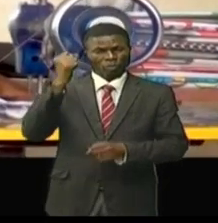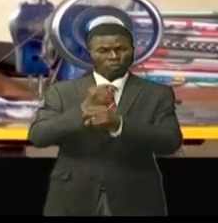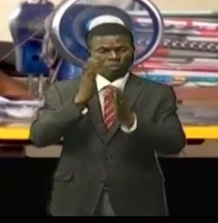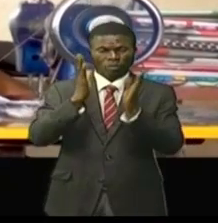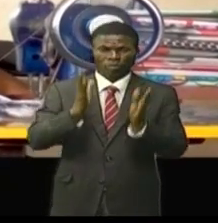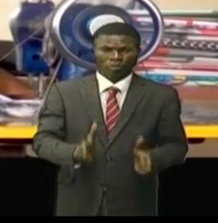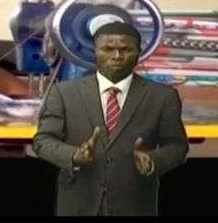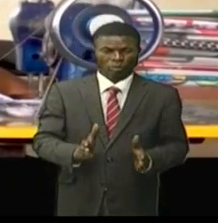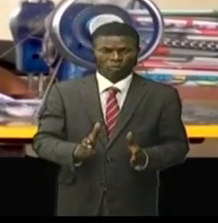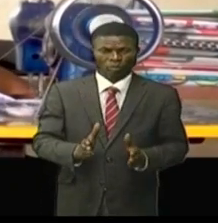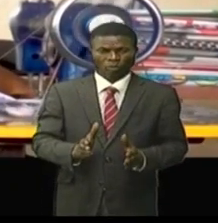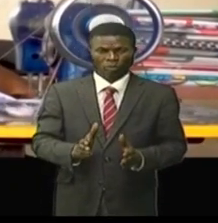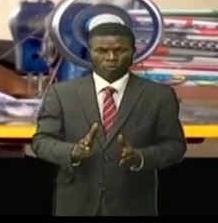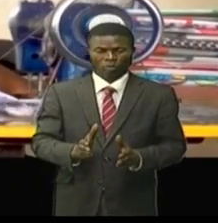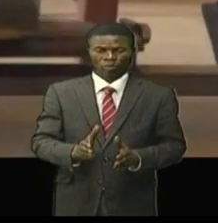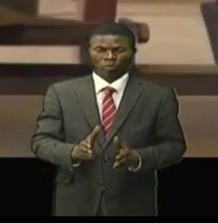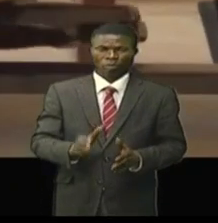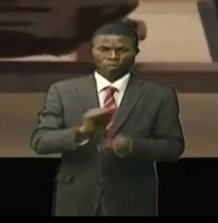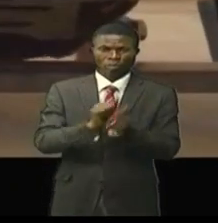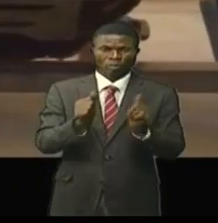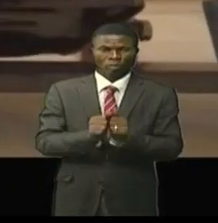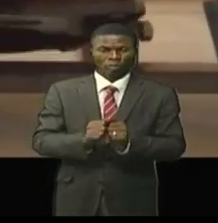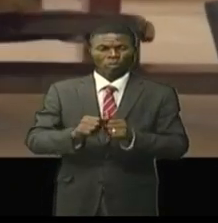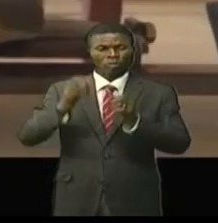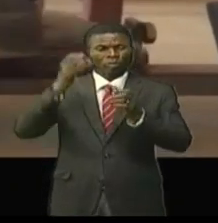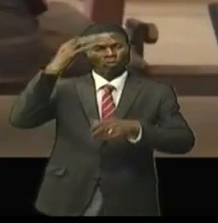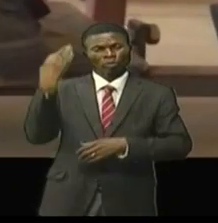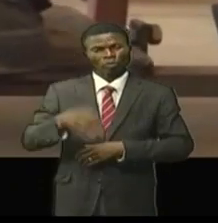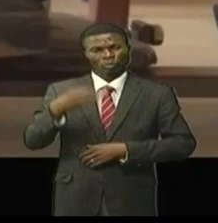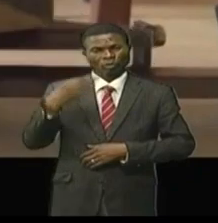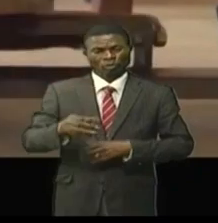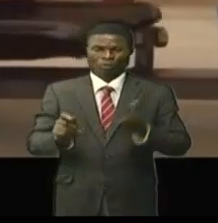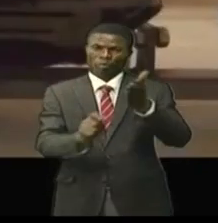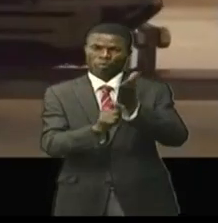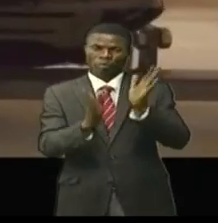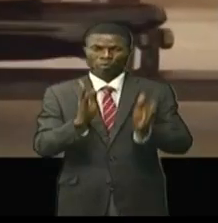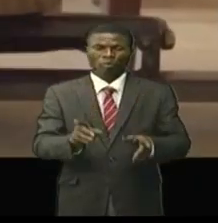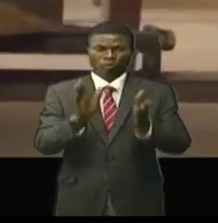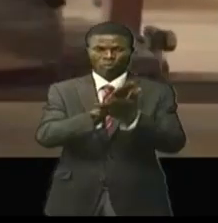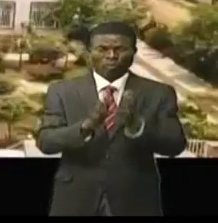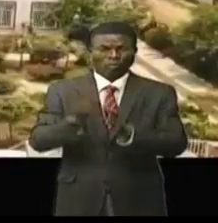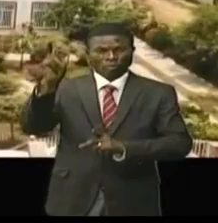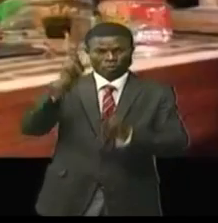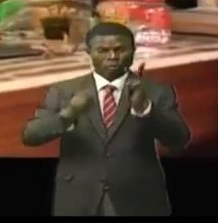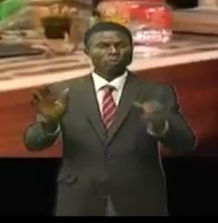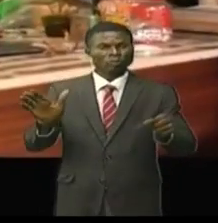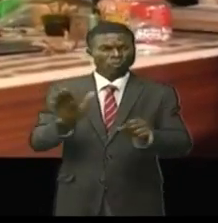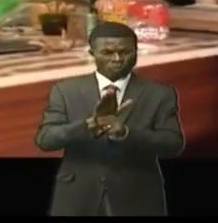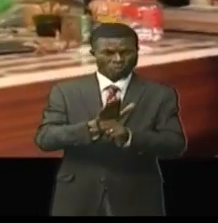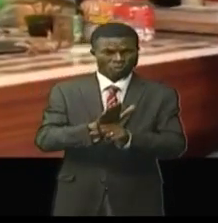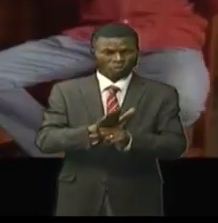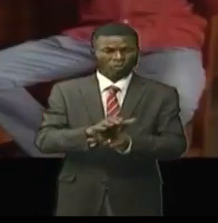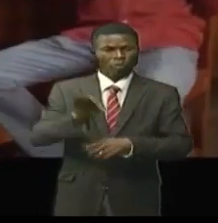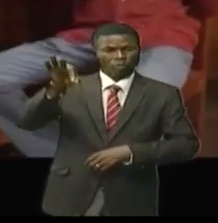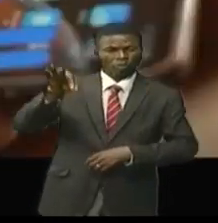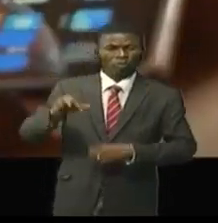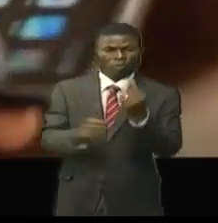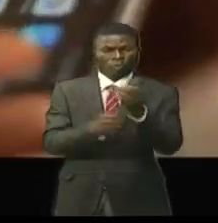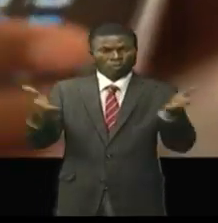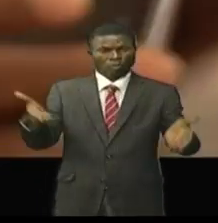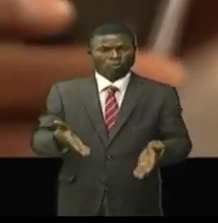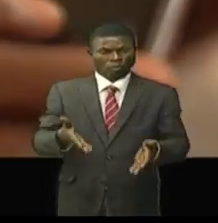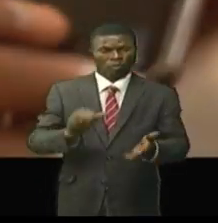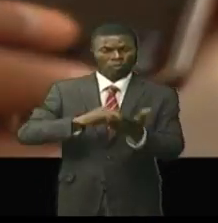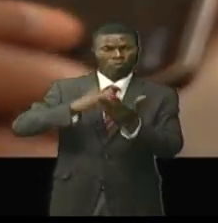mathématiciens, des littéraires, des techniciens, mais plutôt des citoyens complets. Quelques bénéficiaires de